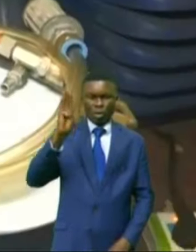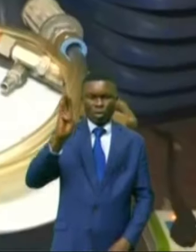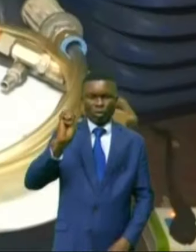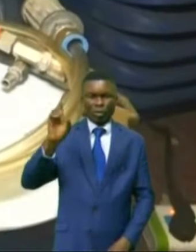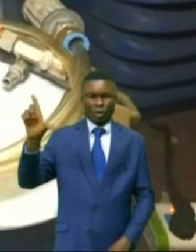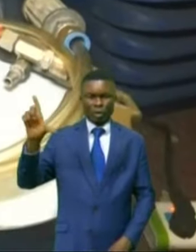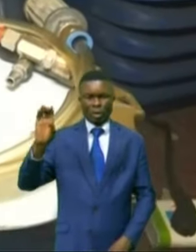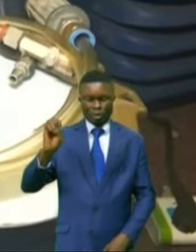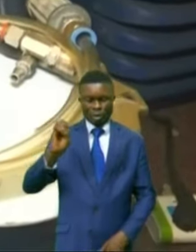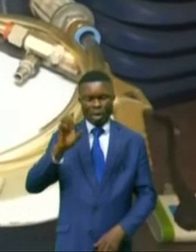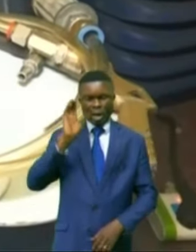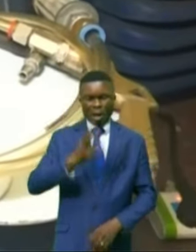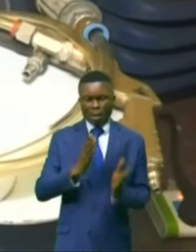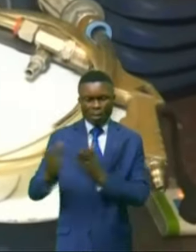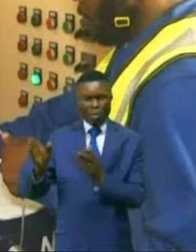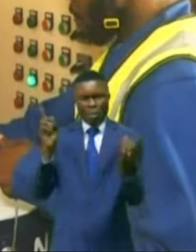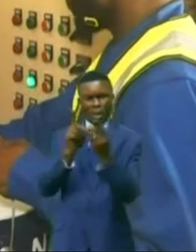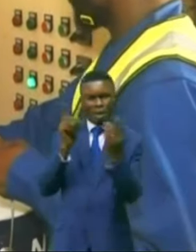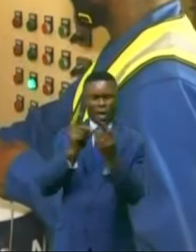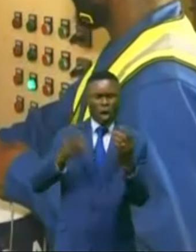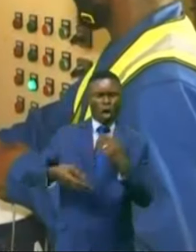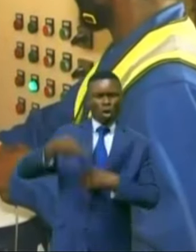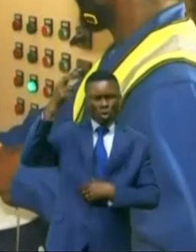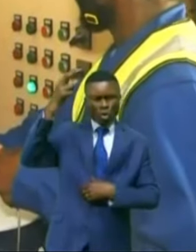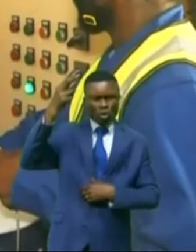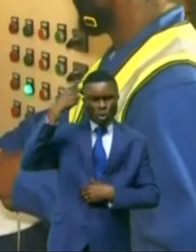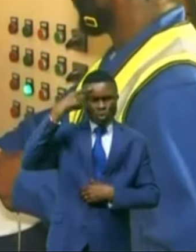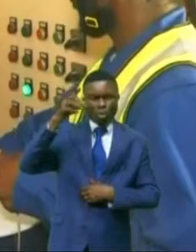des contacts au plus haut niveau de pouvoir public.